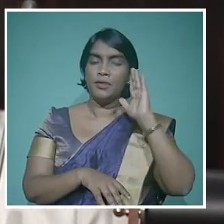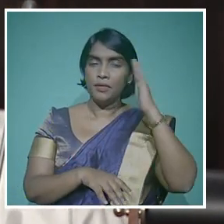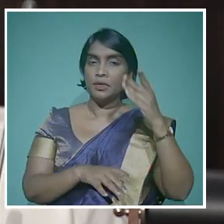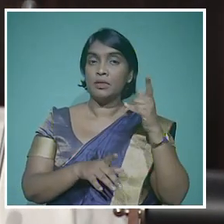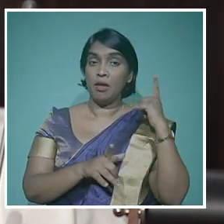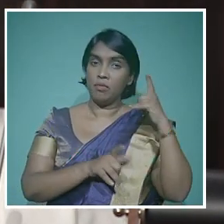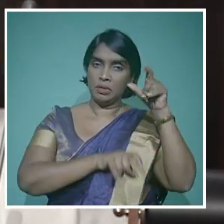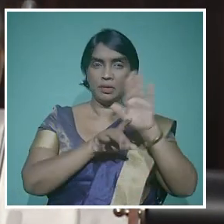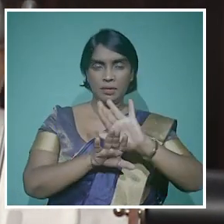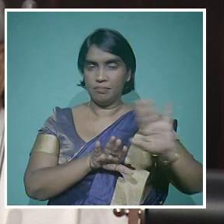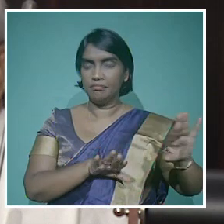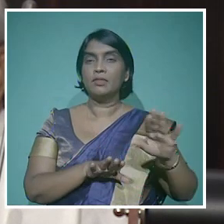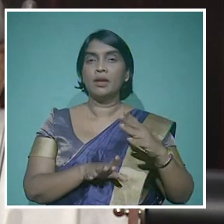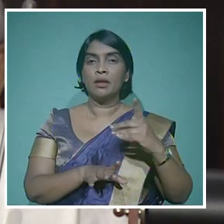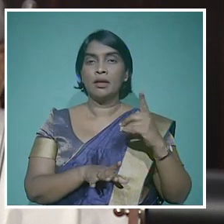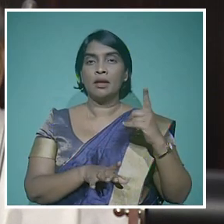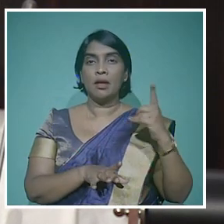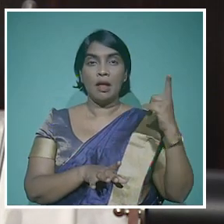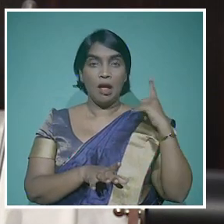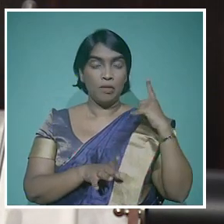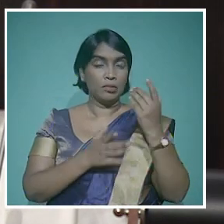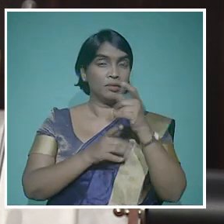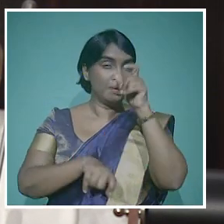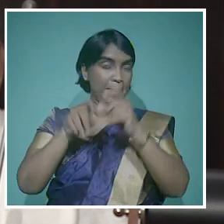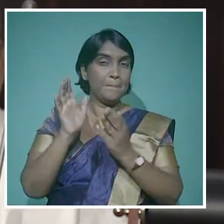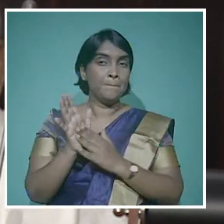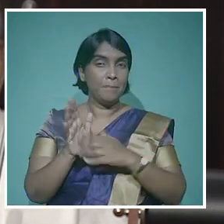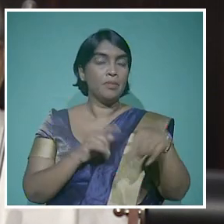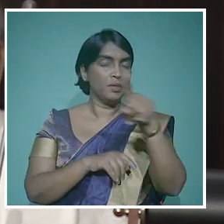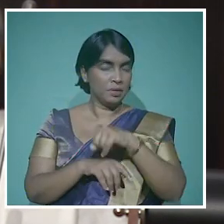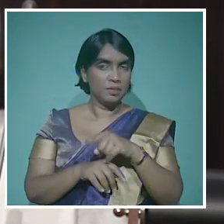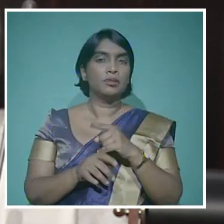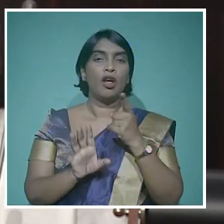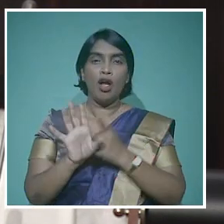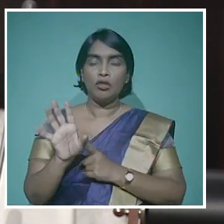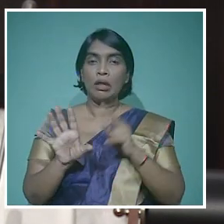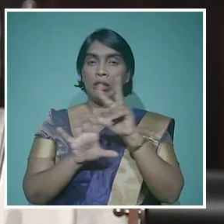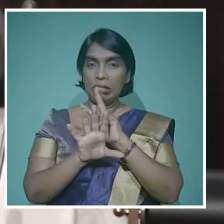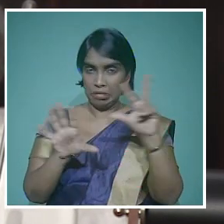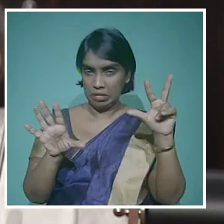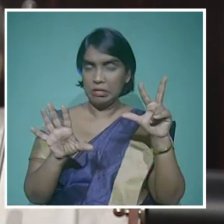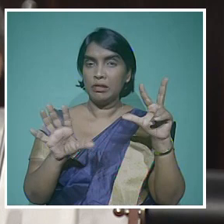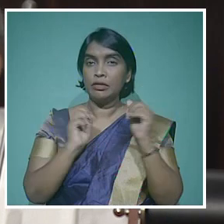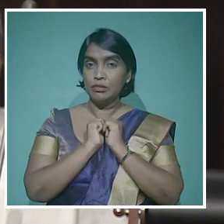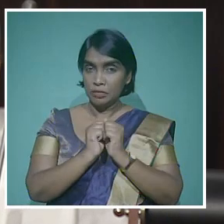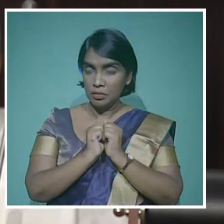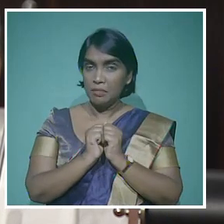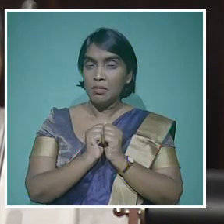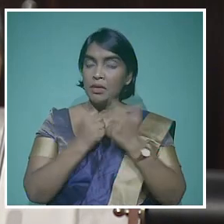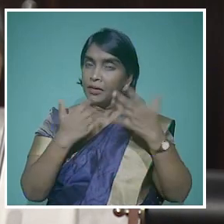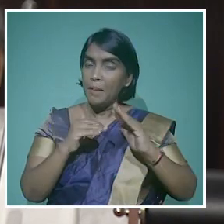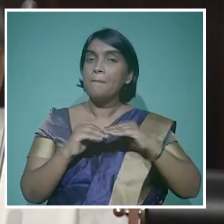කාණ්ඩ හැරුණුකොට සන්නද්ධ හමුදා සමාජිකයන් සඳහා අවුරුදු 18ක සේවා කාලයකින්